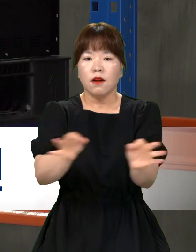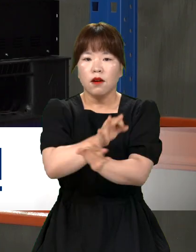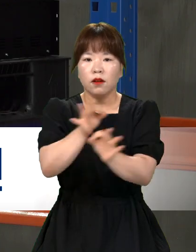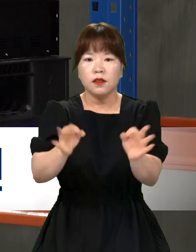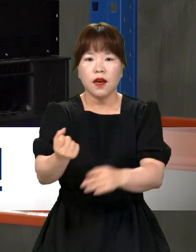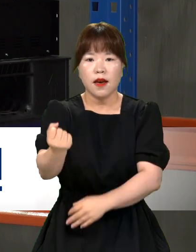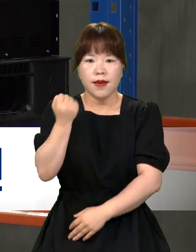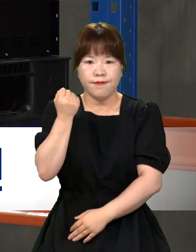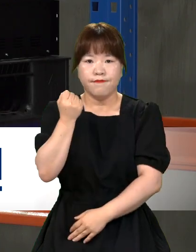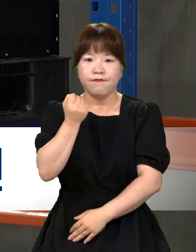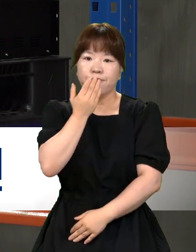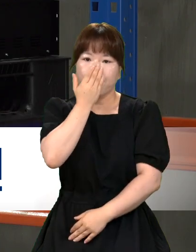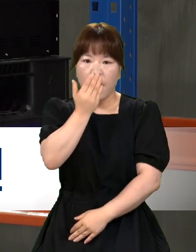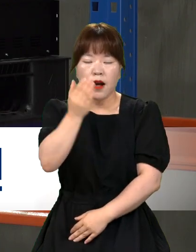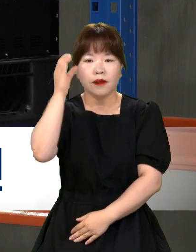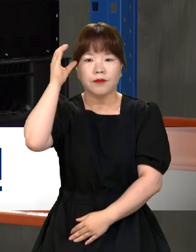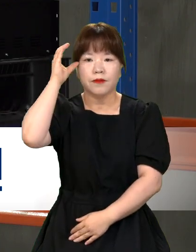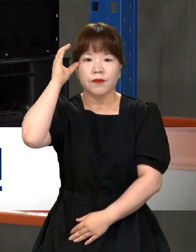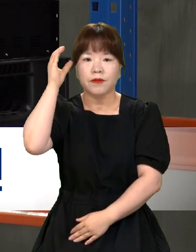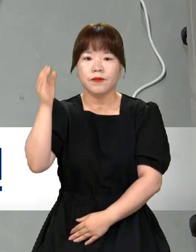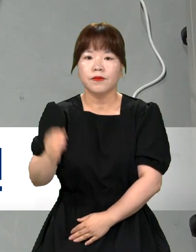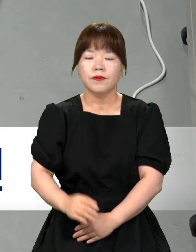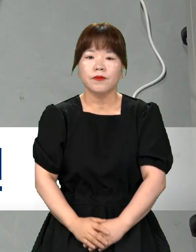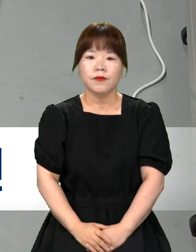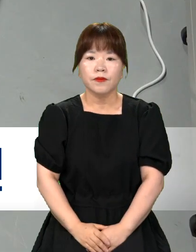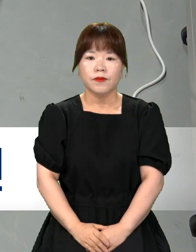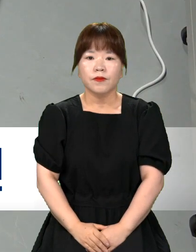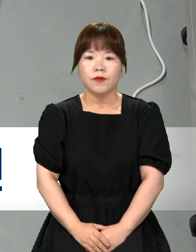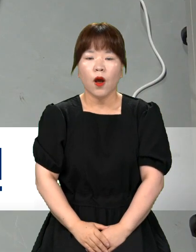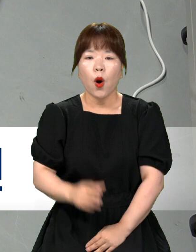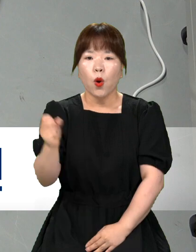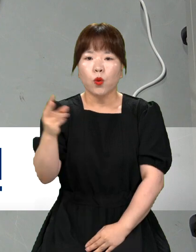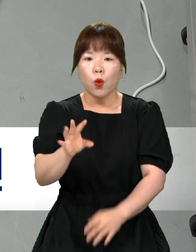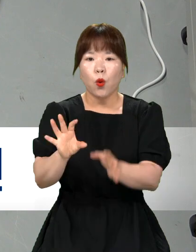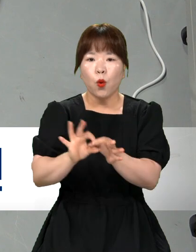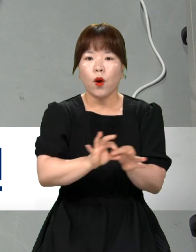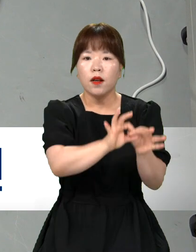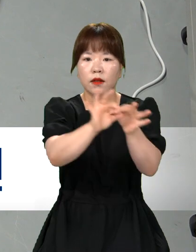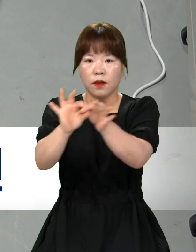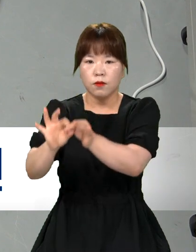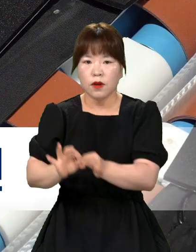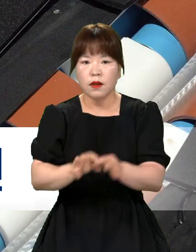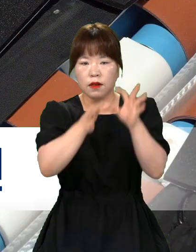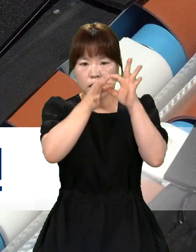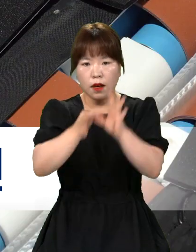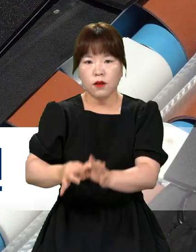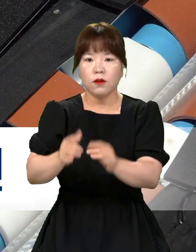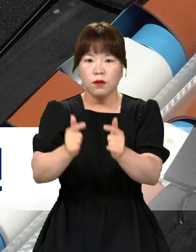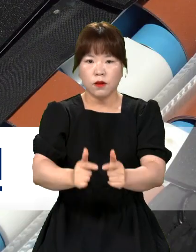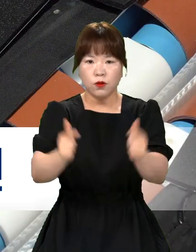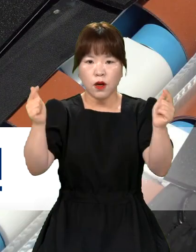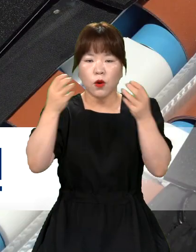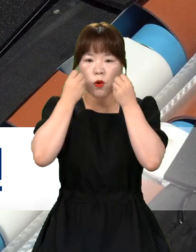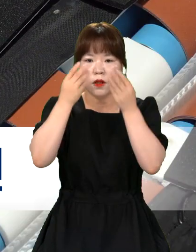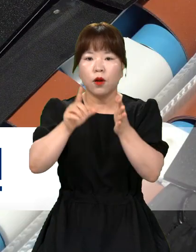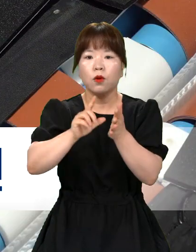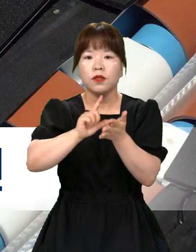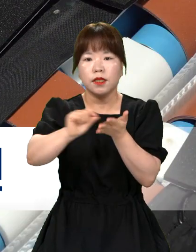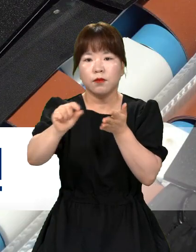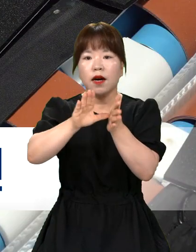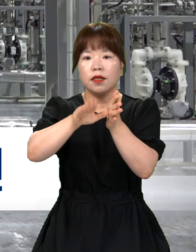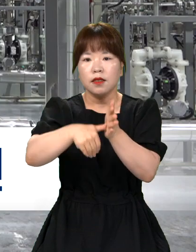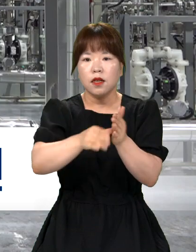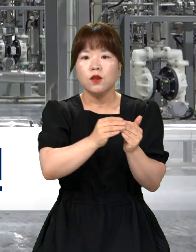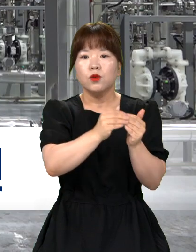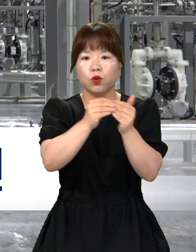늘어나 지역경제의 활력을 불어넣을 것으로 기대되고 있습니다 또 신은 관련 인프라를 지속적으로 확충하며